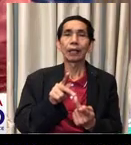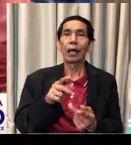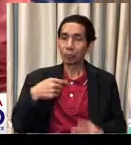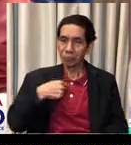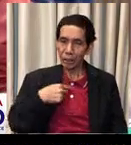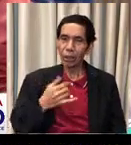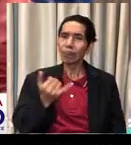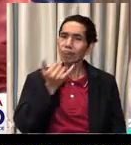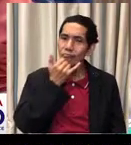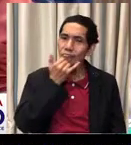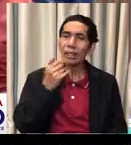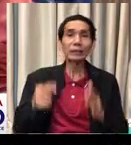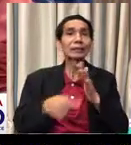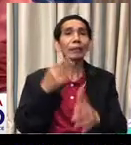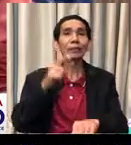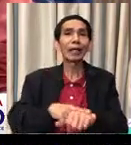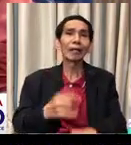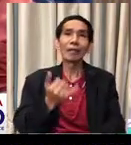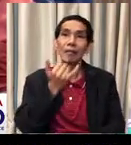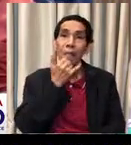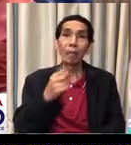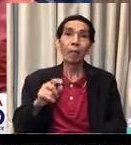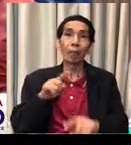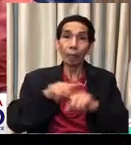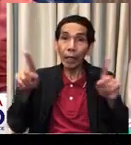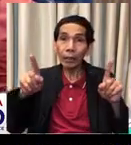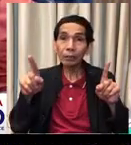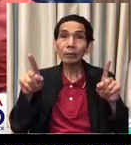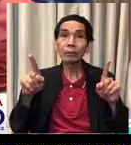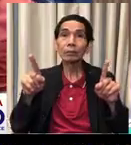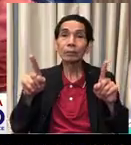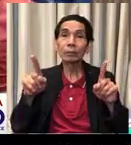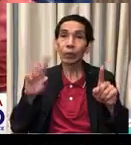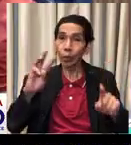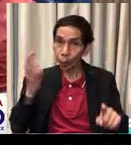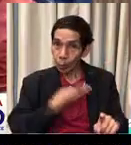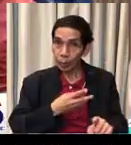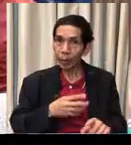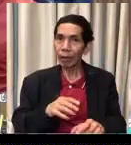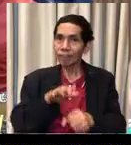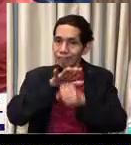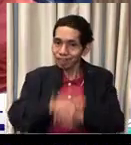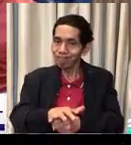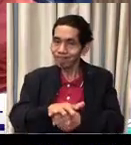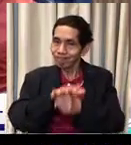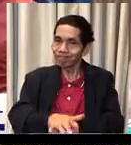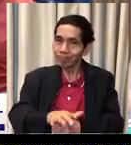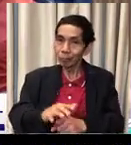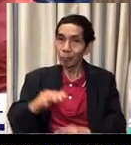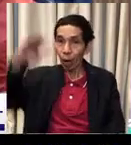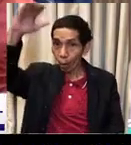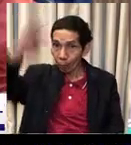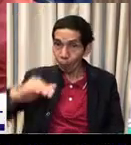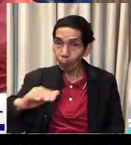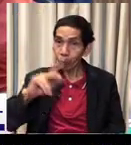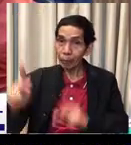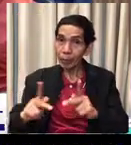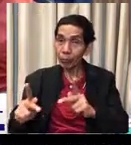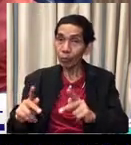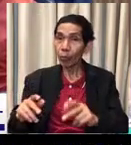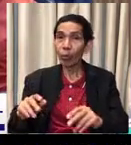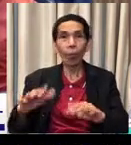Magkakamali din ako. Pero yung tayo mang api ng maliit, nang wala sa